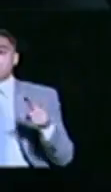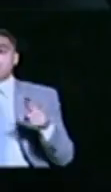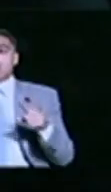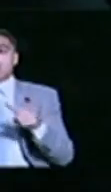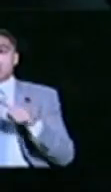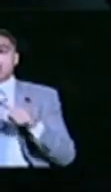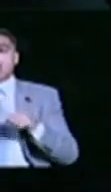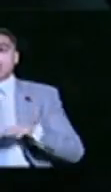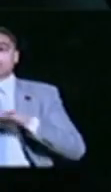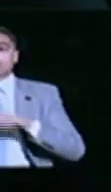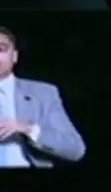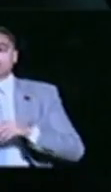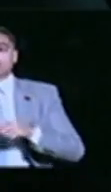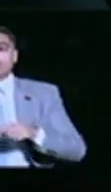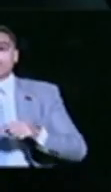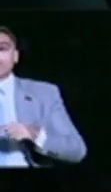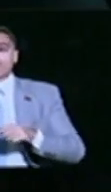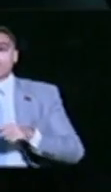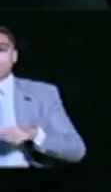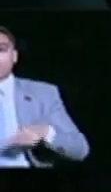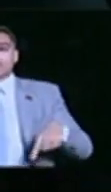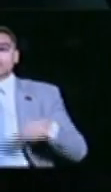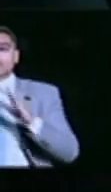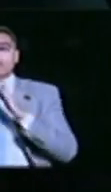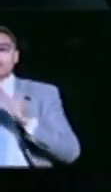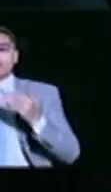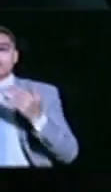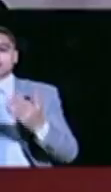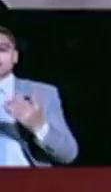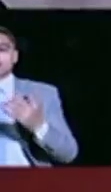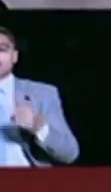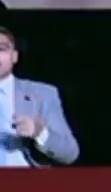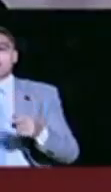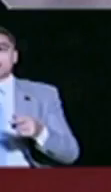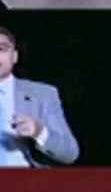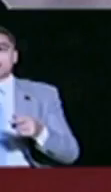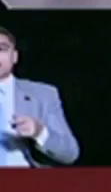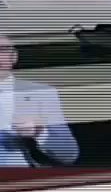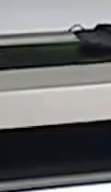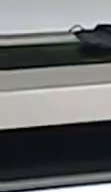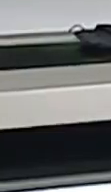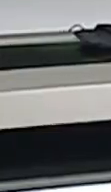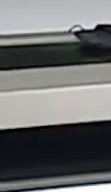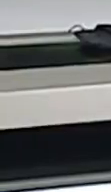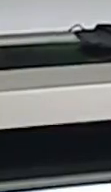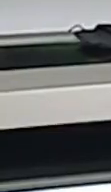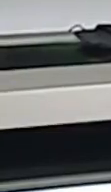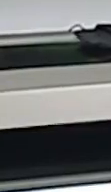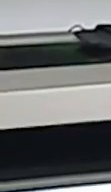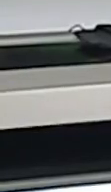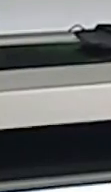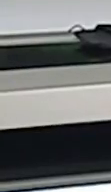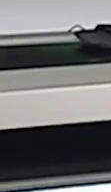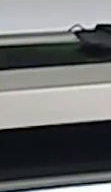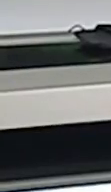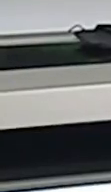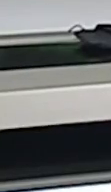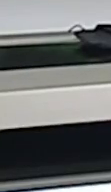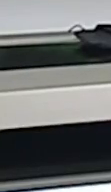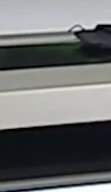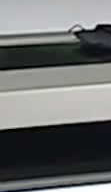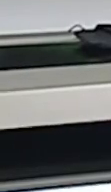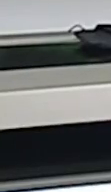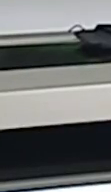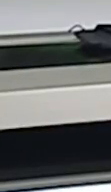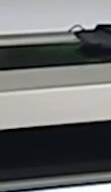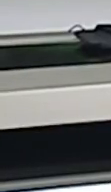وعملوا على مستوى محافظات مصر بالكامل بيعكس كده. كما أشار الرئيس عبد الفتاح السيسي